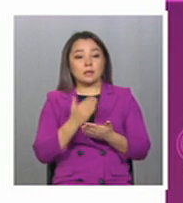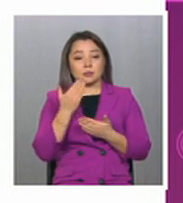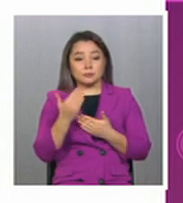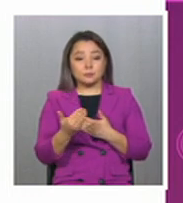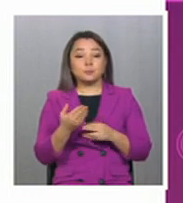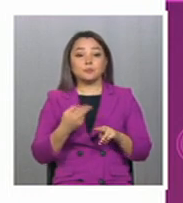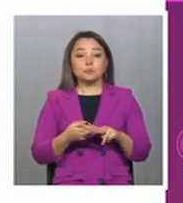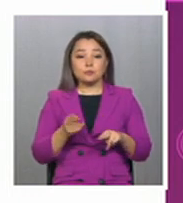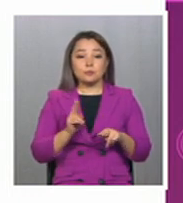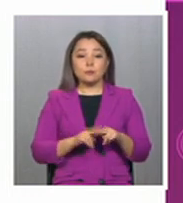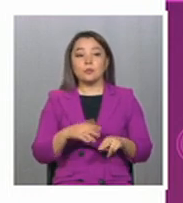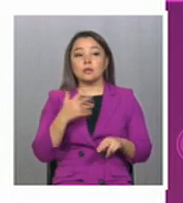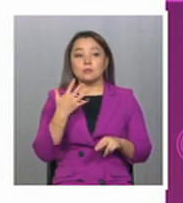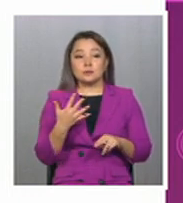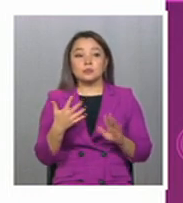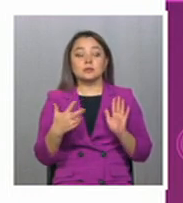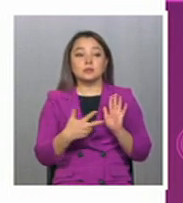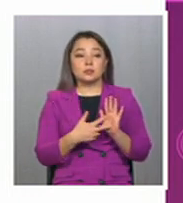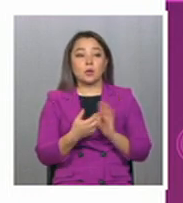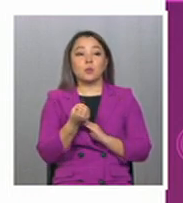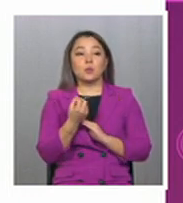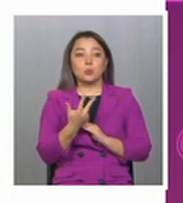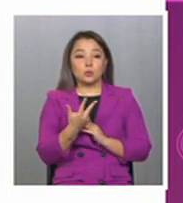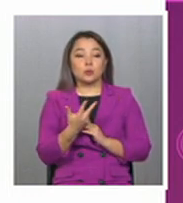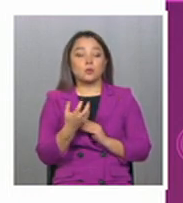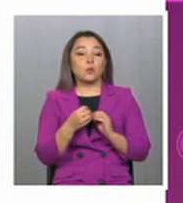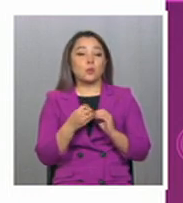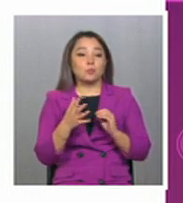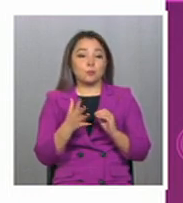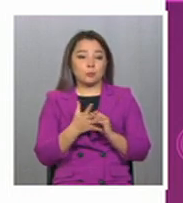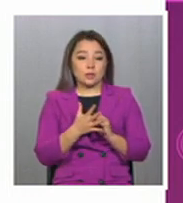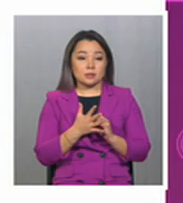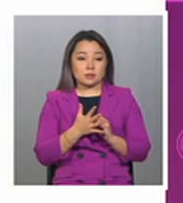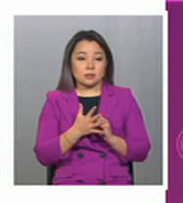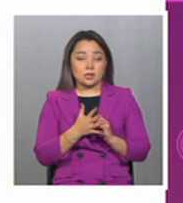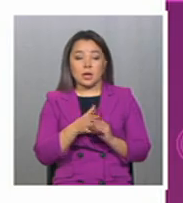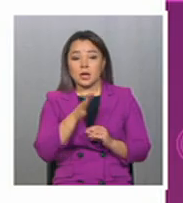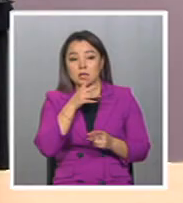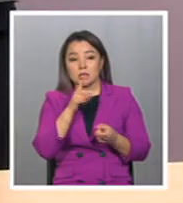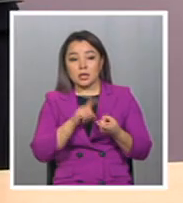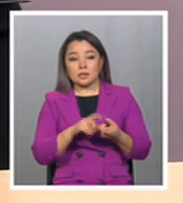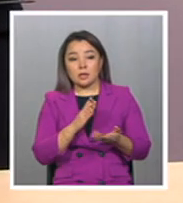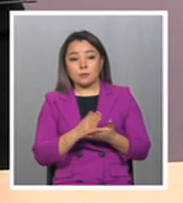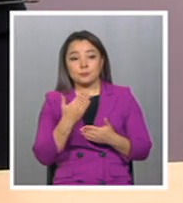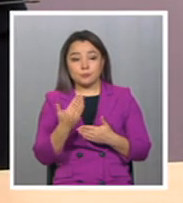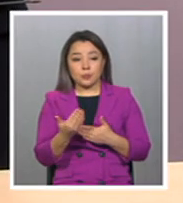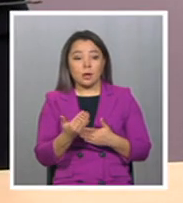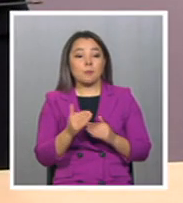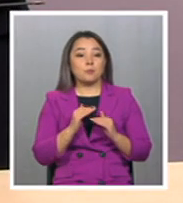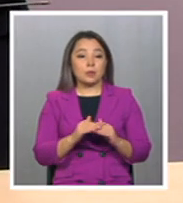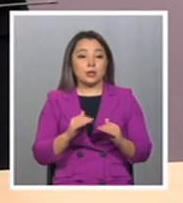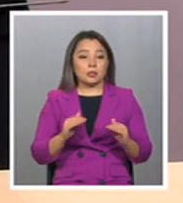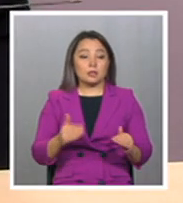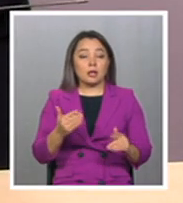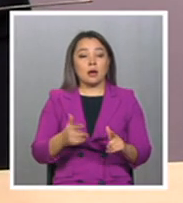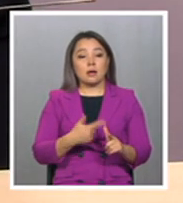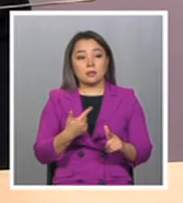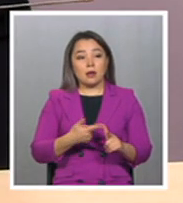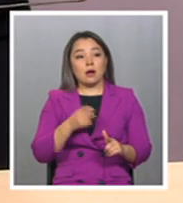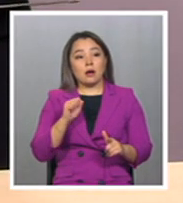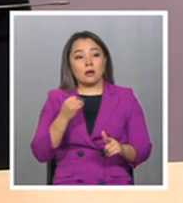Олар 5, 8, 13 және 15 жаста. Балалардың аты